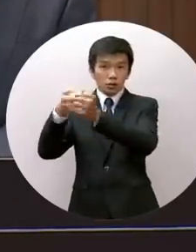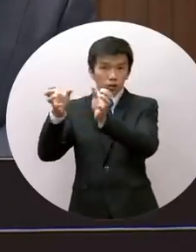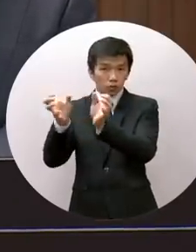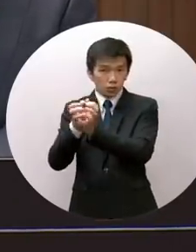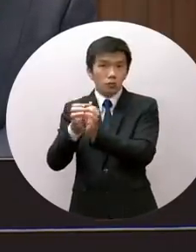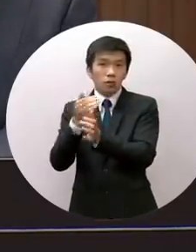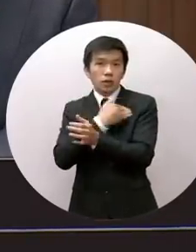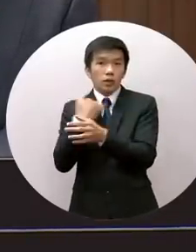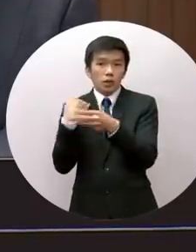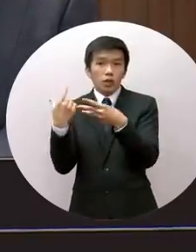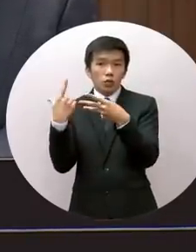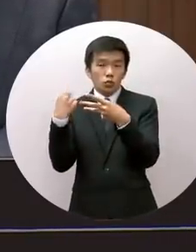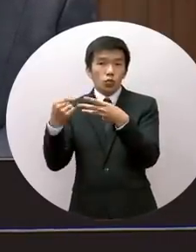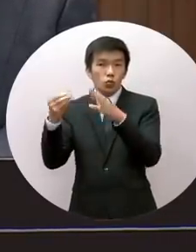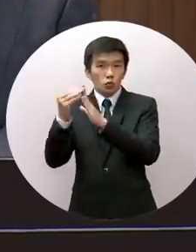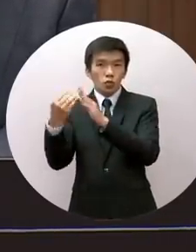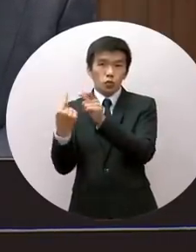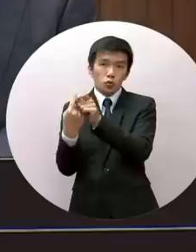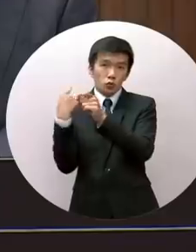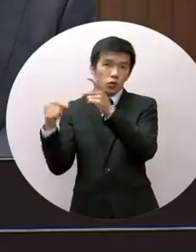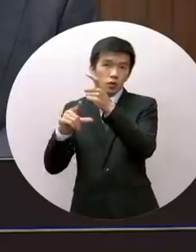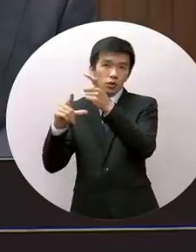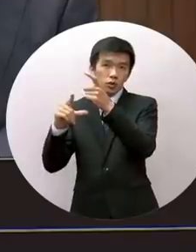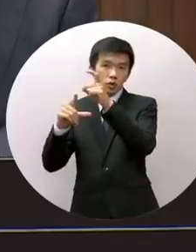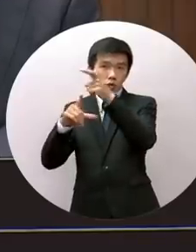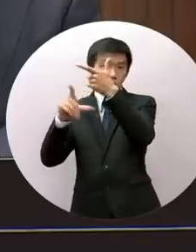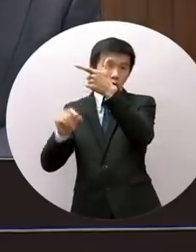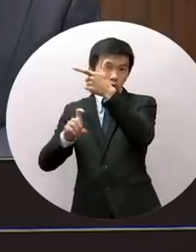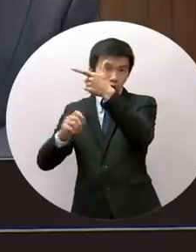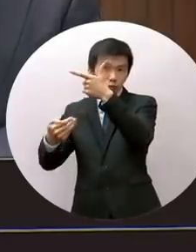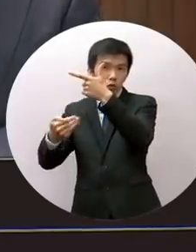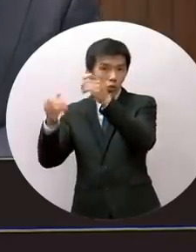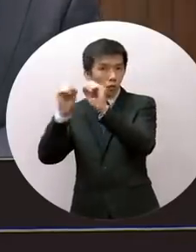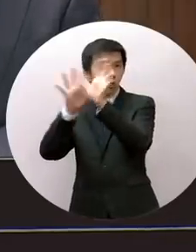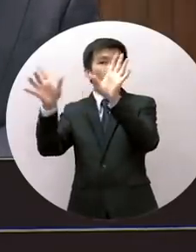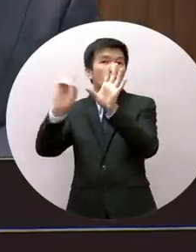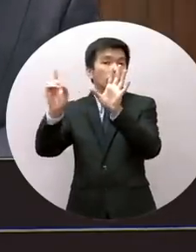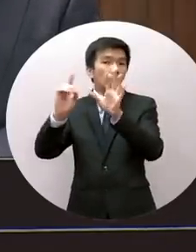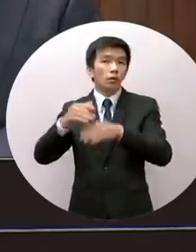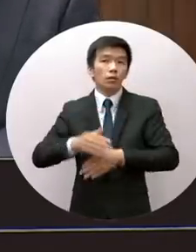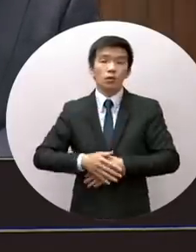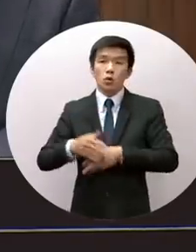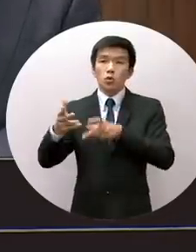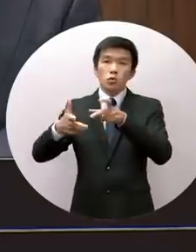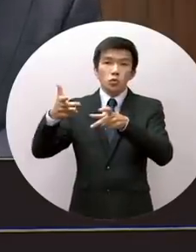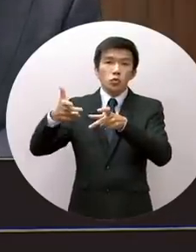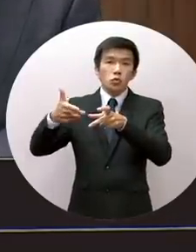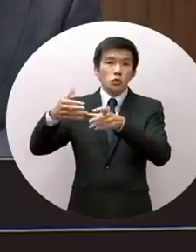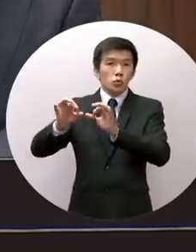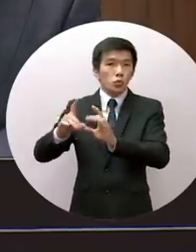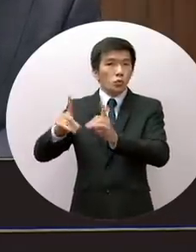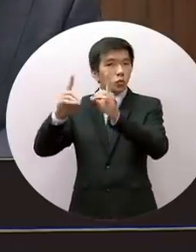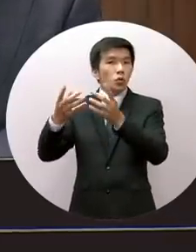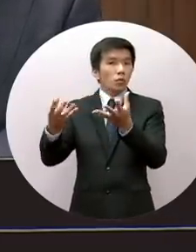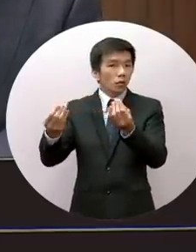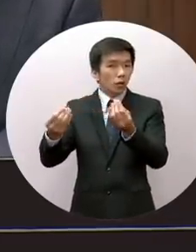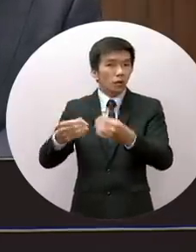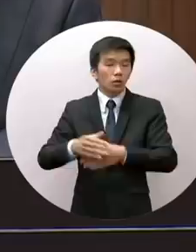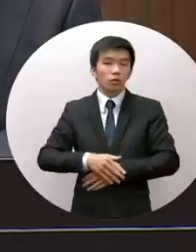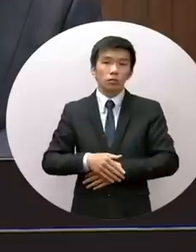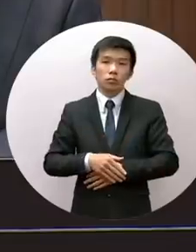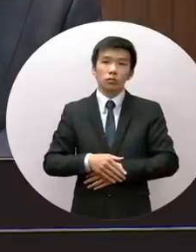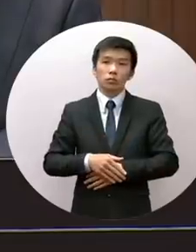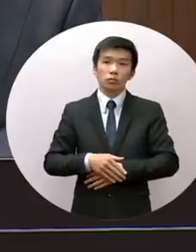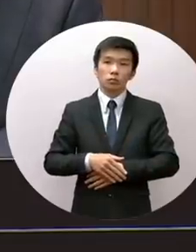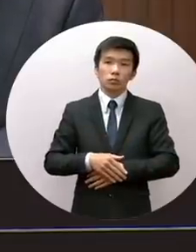年6月19号的新闻稿，燃料价格不变，114年能源转型，